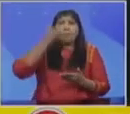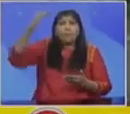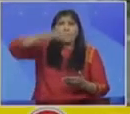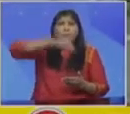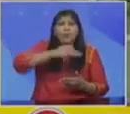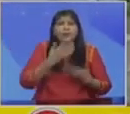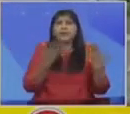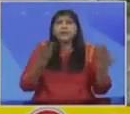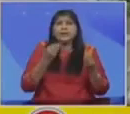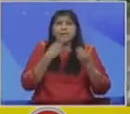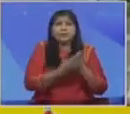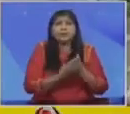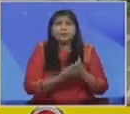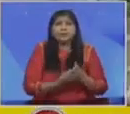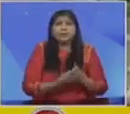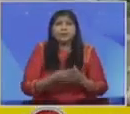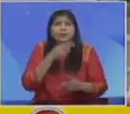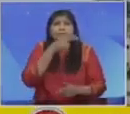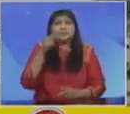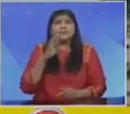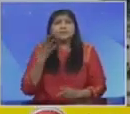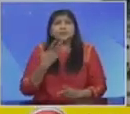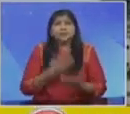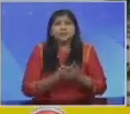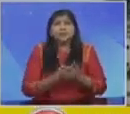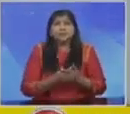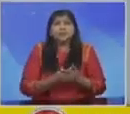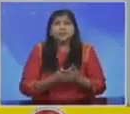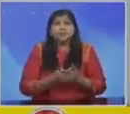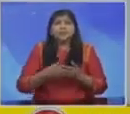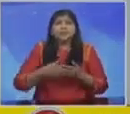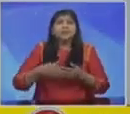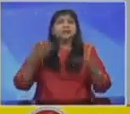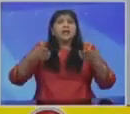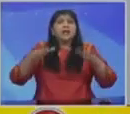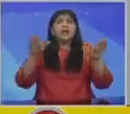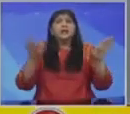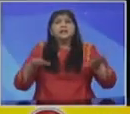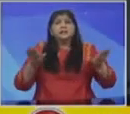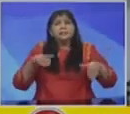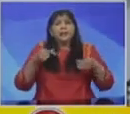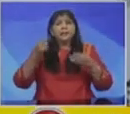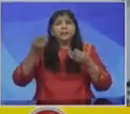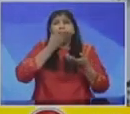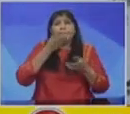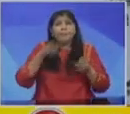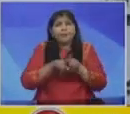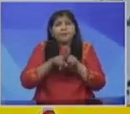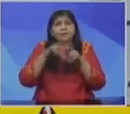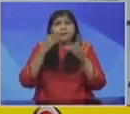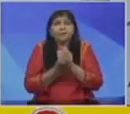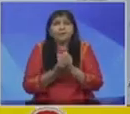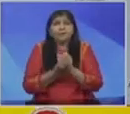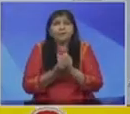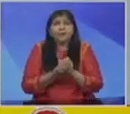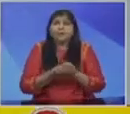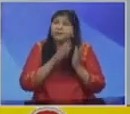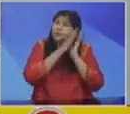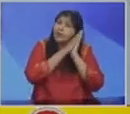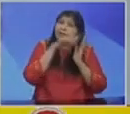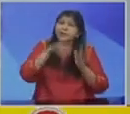कह सकते हैं, तो एक शब्द मिला, जल पक्षी। ऐसे पक्षी जिनका